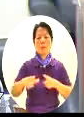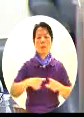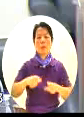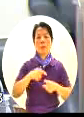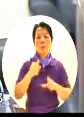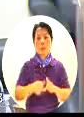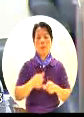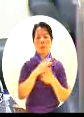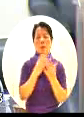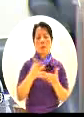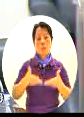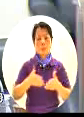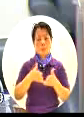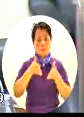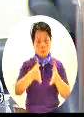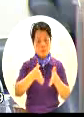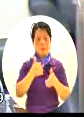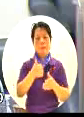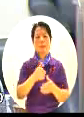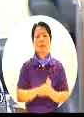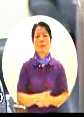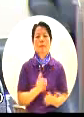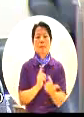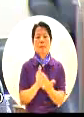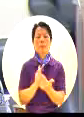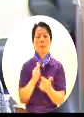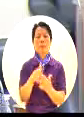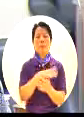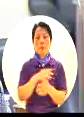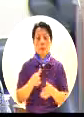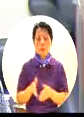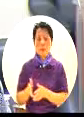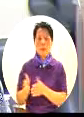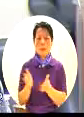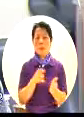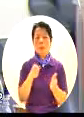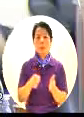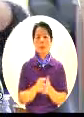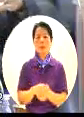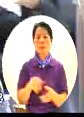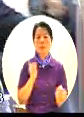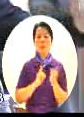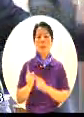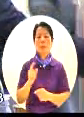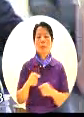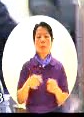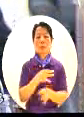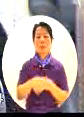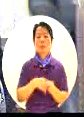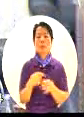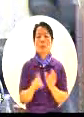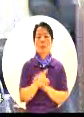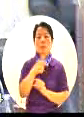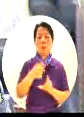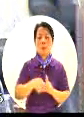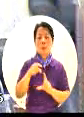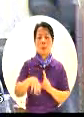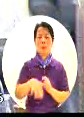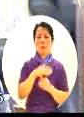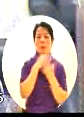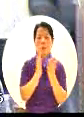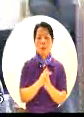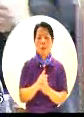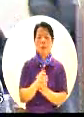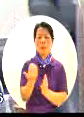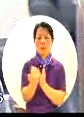哈。那除了这以外哈，阿兰自由经济示范区就是讲，底钢库的部分就是前